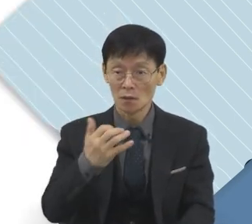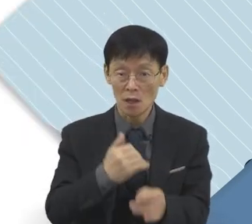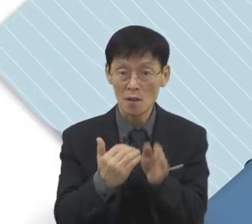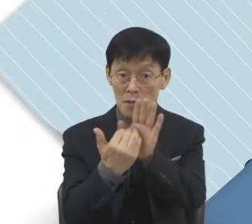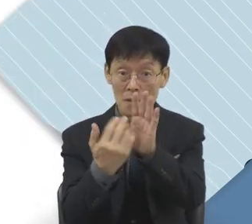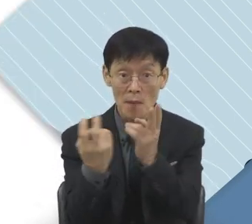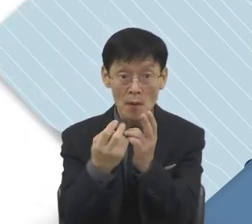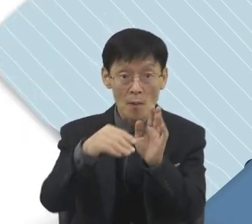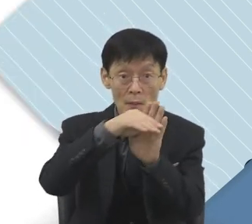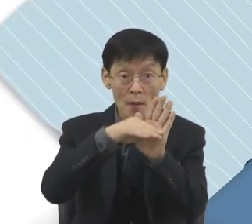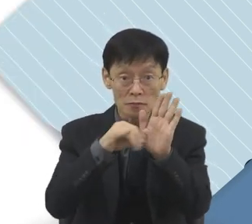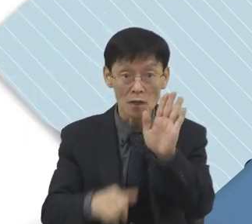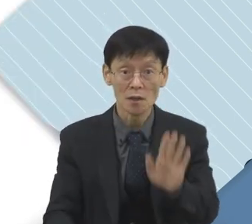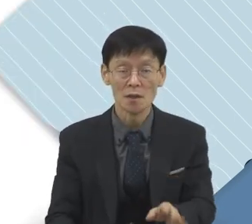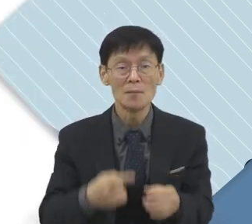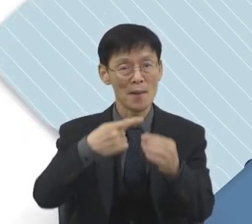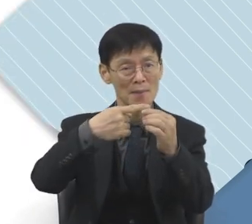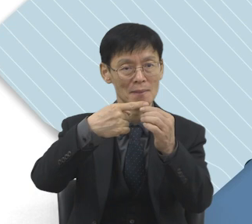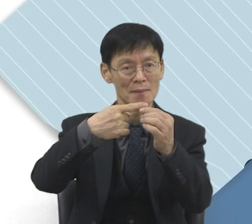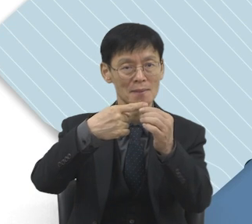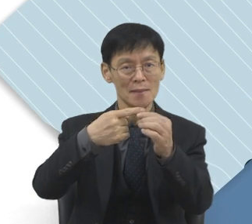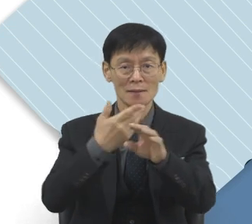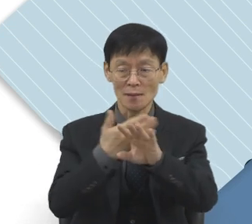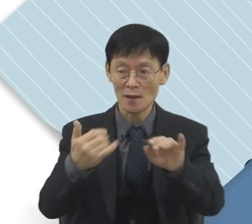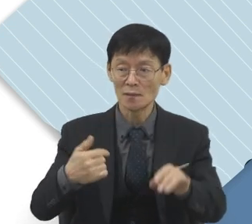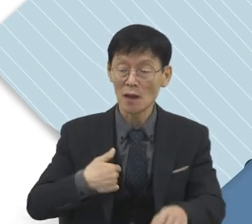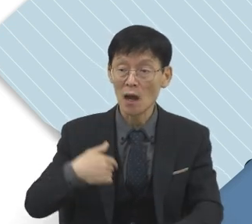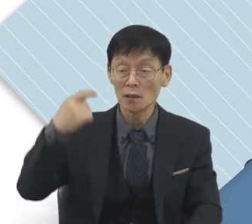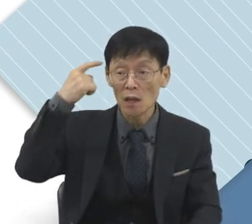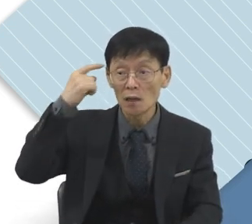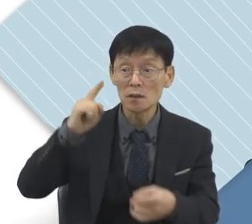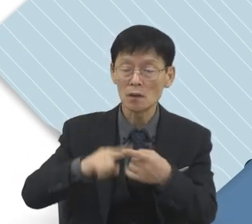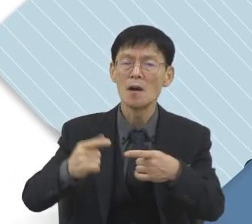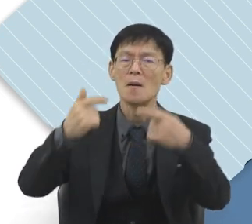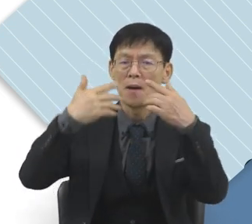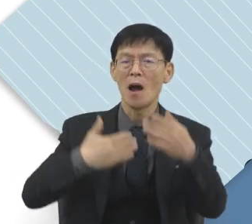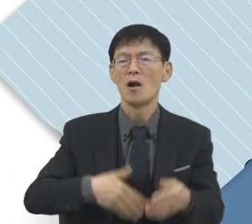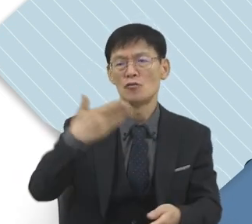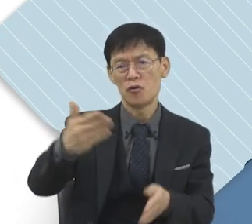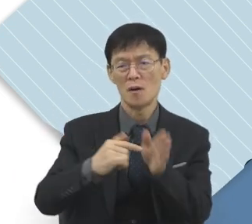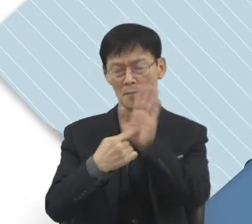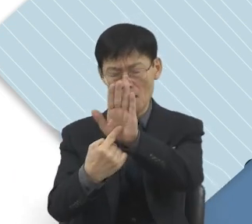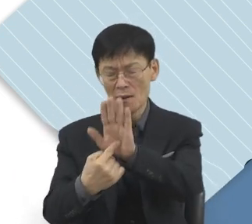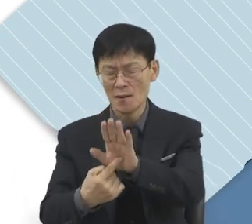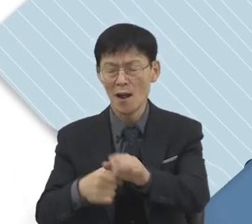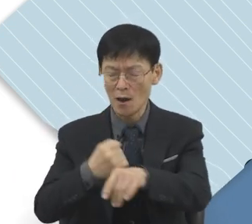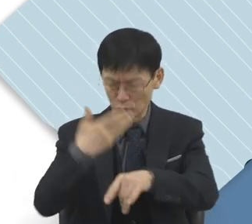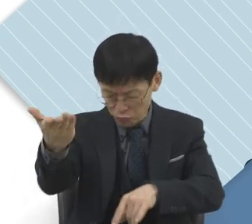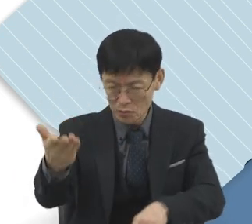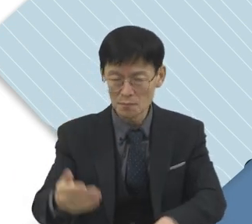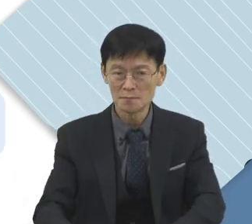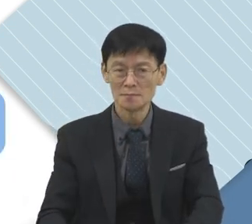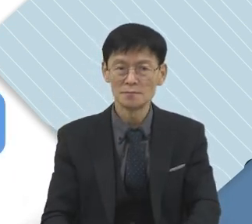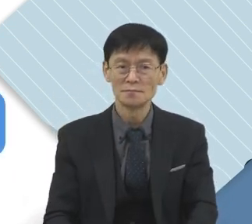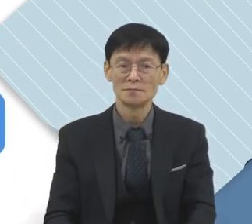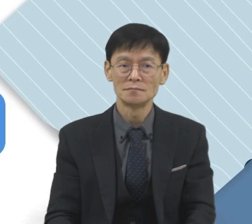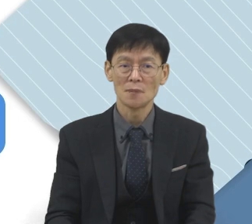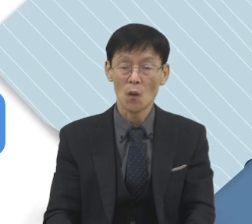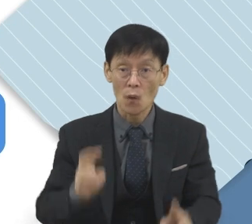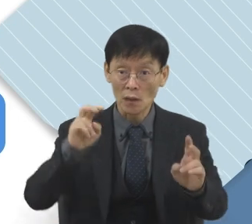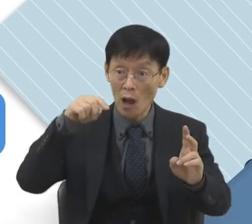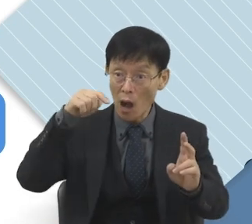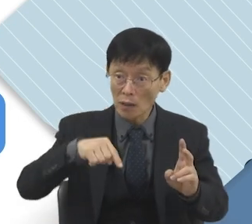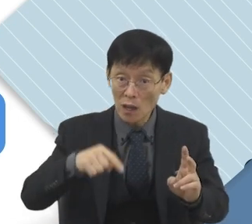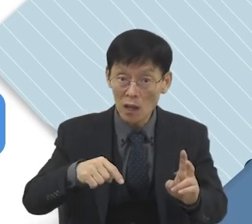성희롱을 예방하기 위해서는 첫째, 다른 사람에게 내 생각을 분명하게 말하고 행동합니다.